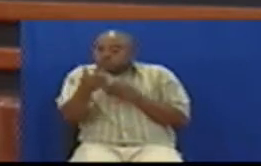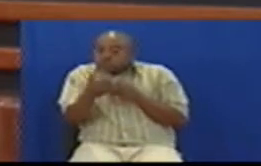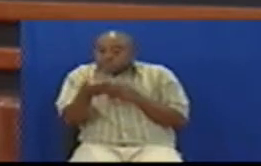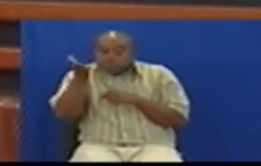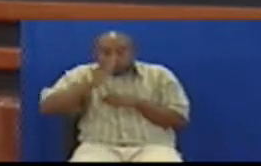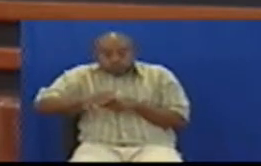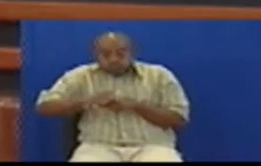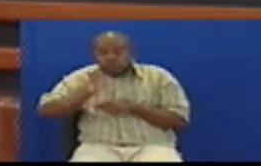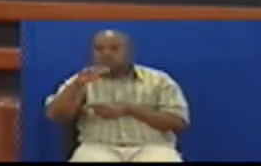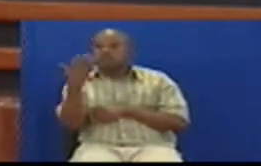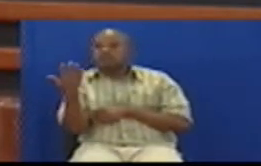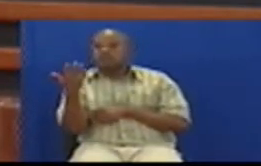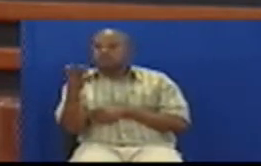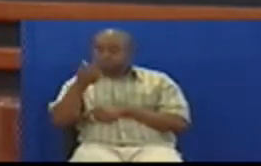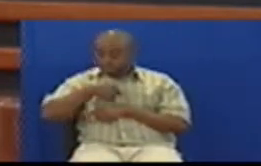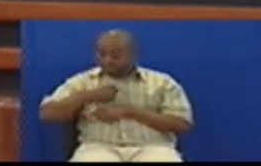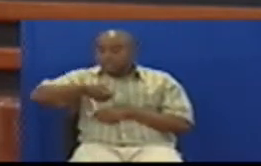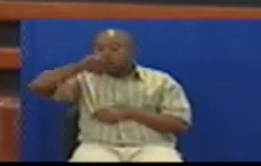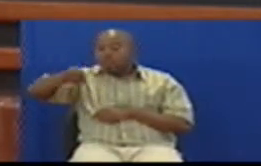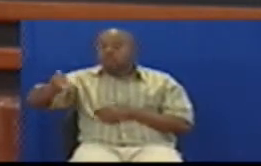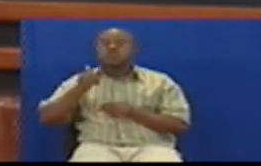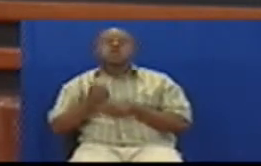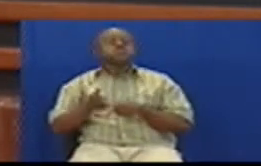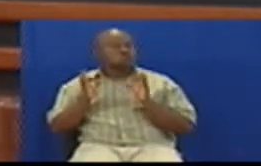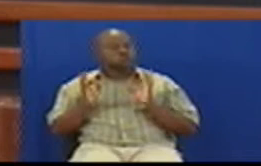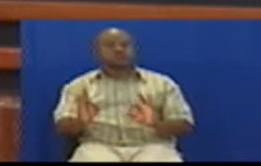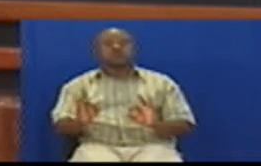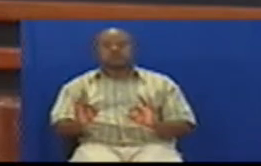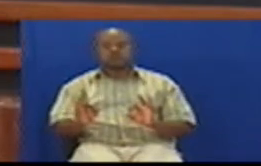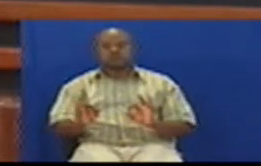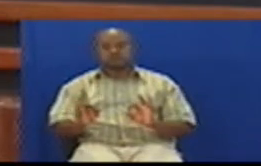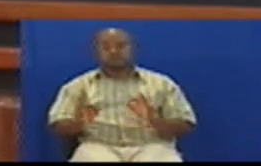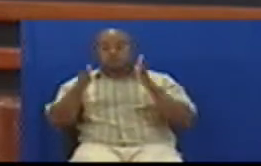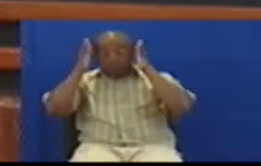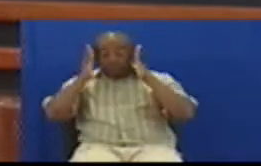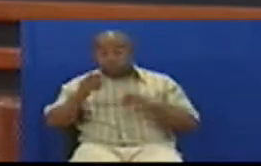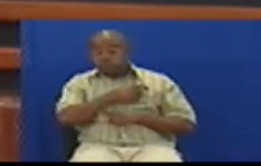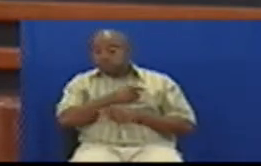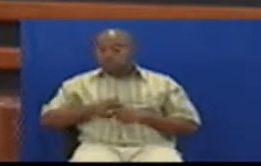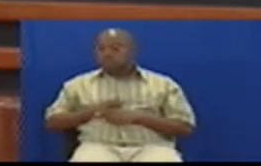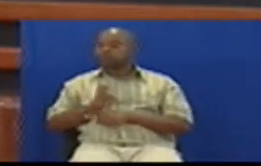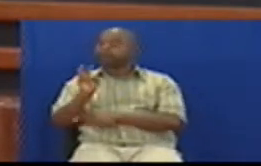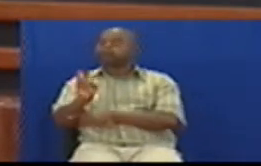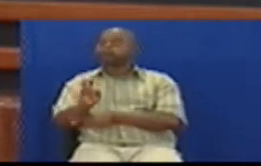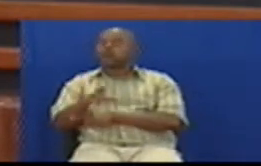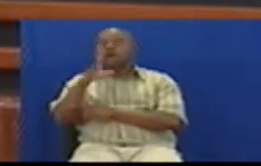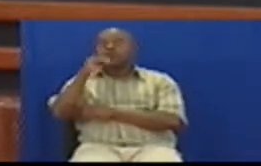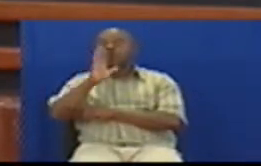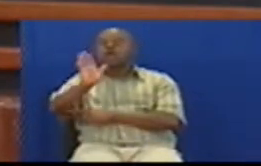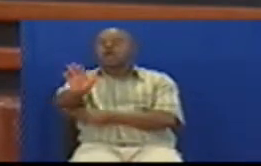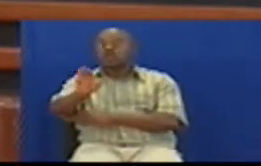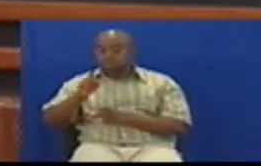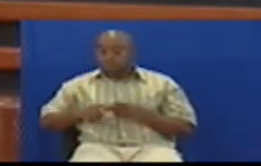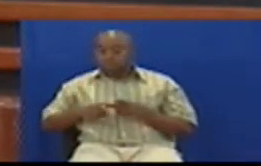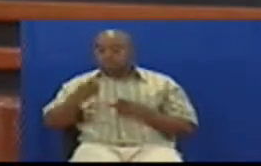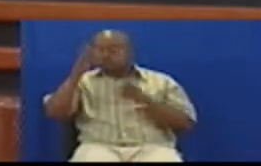sana Mheshimiwa Rais kwa kazi nzuri aliyofanya. Mheshimiwa Rais amesimamia kauli zake. Mheshimiwa Rais amesimamia ahadi